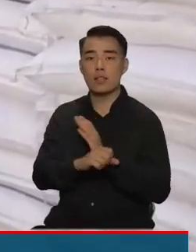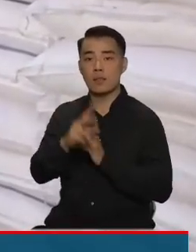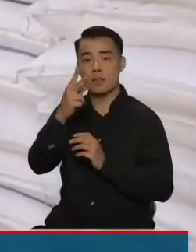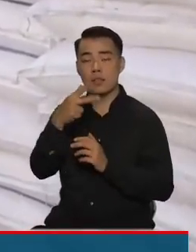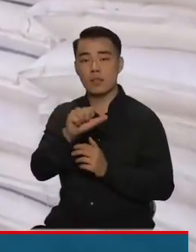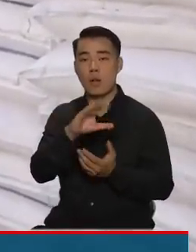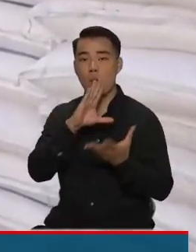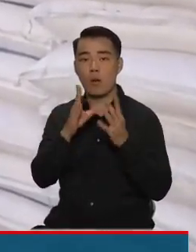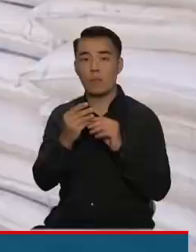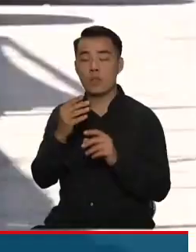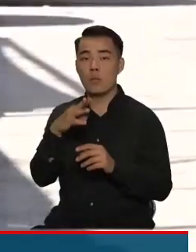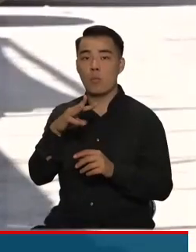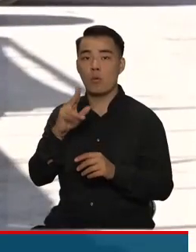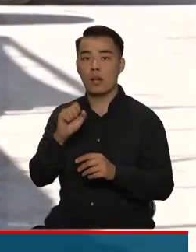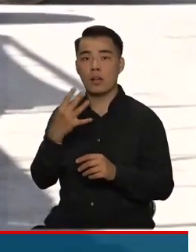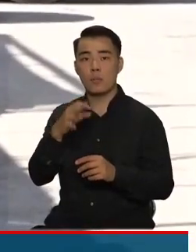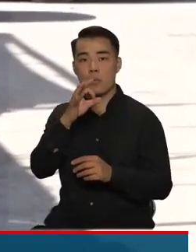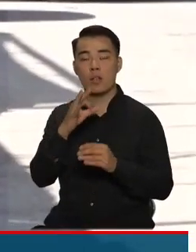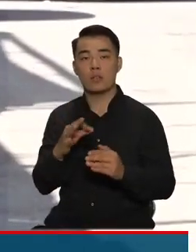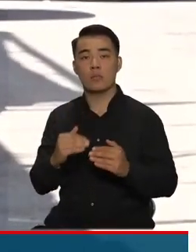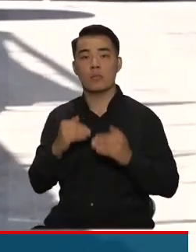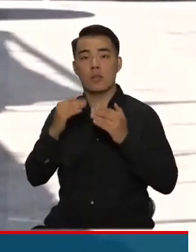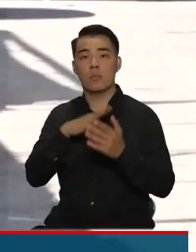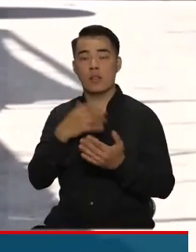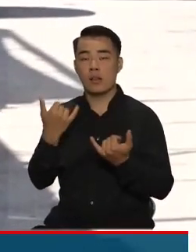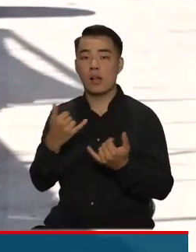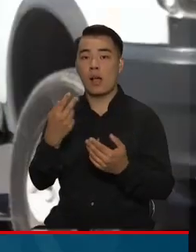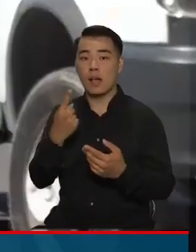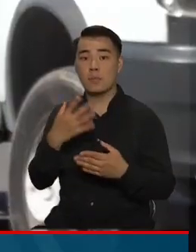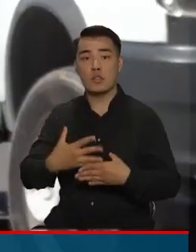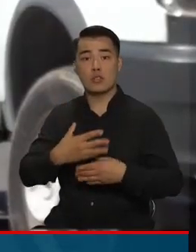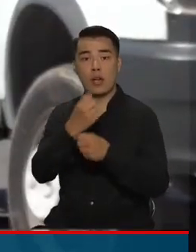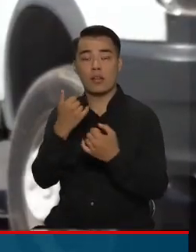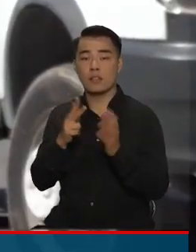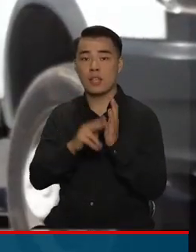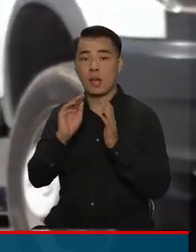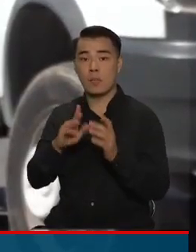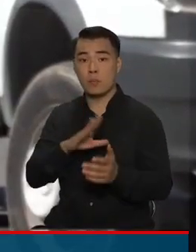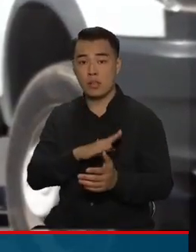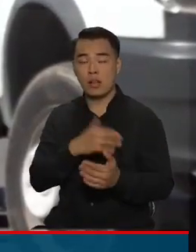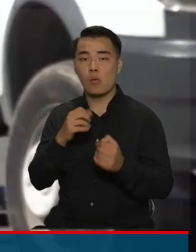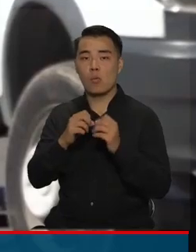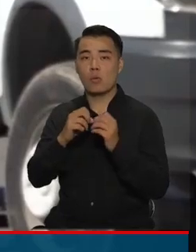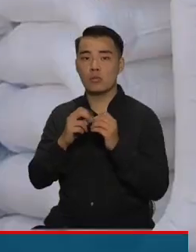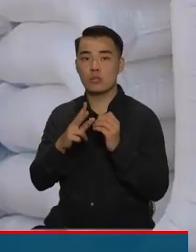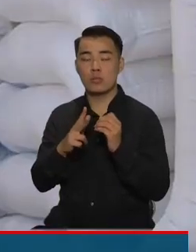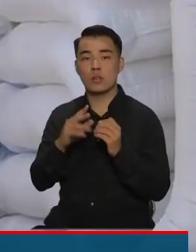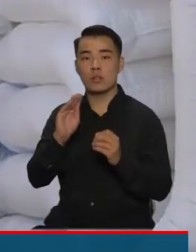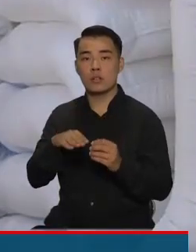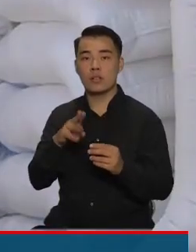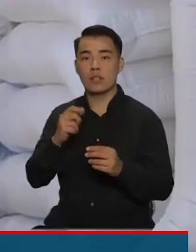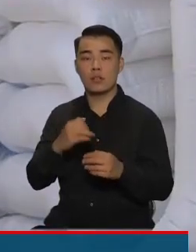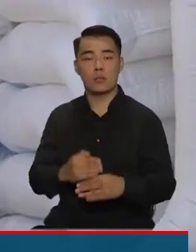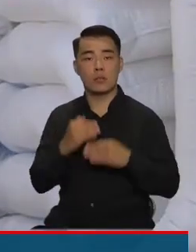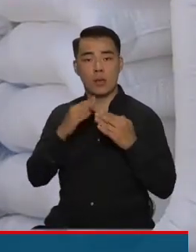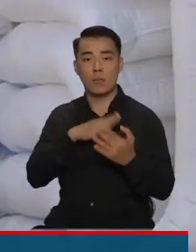аптаның ішінде ұнның бағасы 40%-ға көтерілген. Бір қабы бұған дейін 8 мың теңге болса, енді 13 мың теңгеге дейін жеткен. Азық-түлік